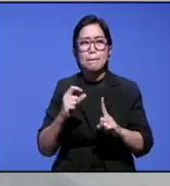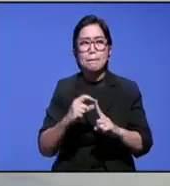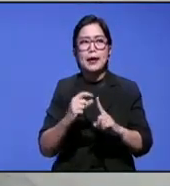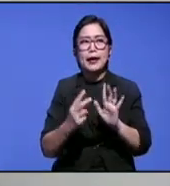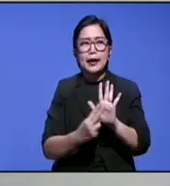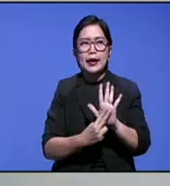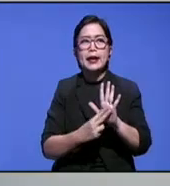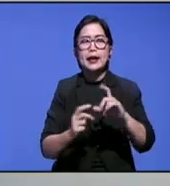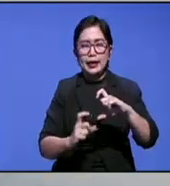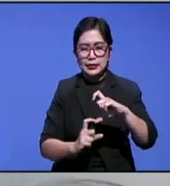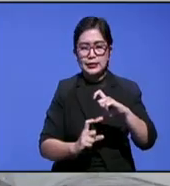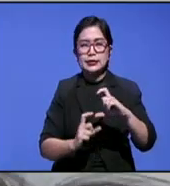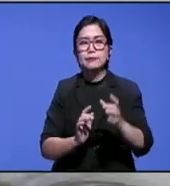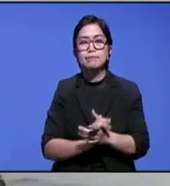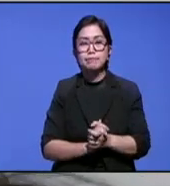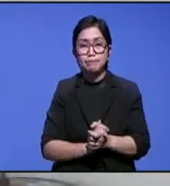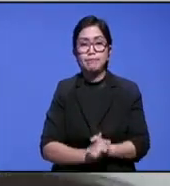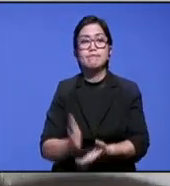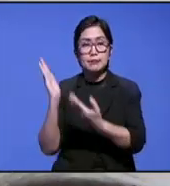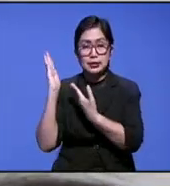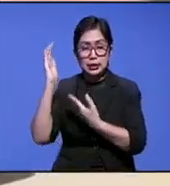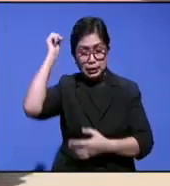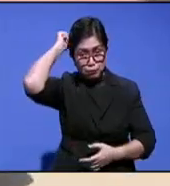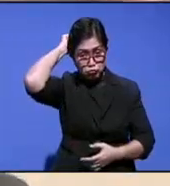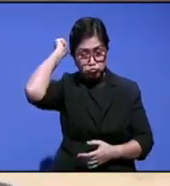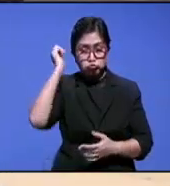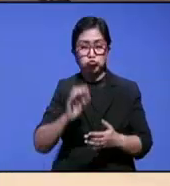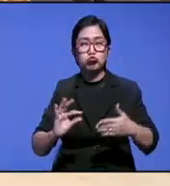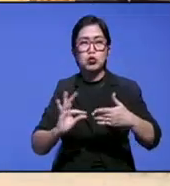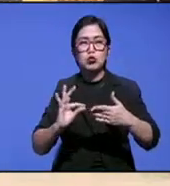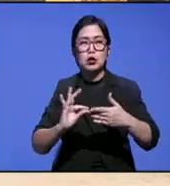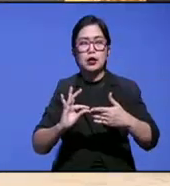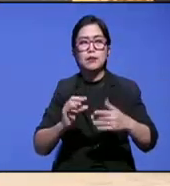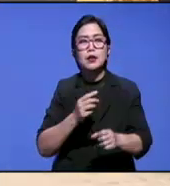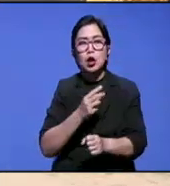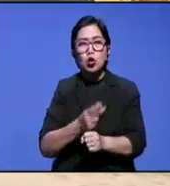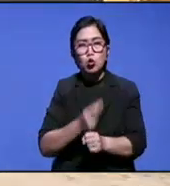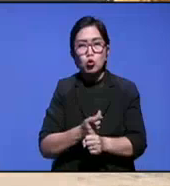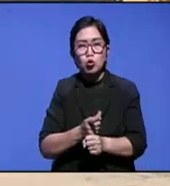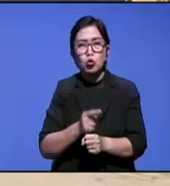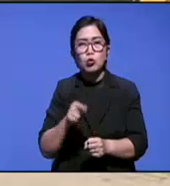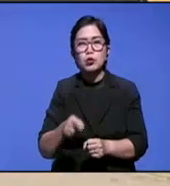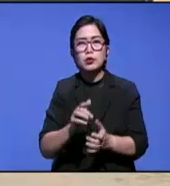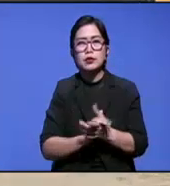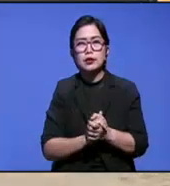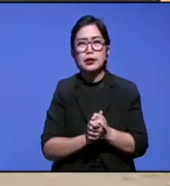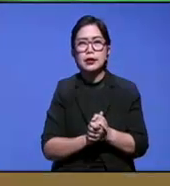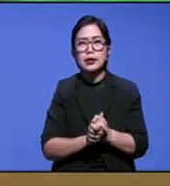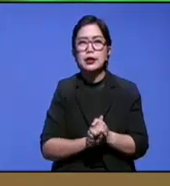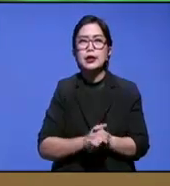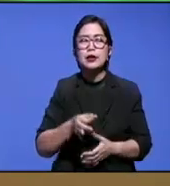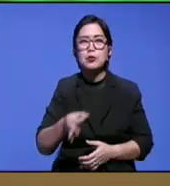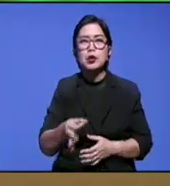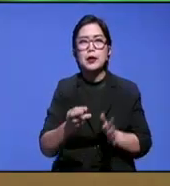satunya terekam di Kabupaten Sumenep, Madura, Jawa Timur. Kali ini seorang guru kategori 2 dari Kepulauan Masalembu, Sumenep